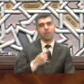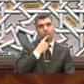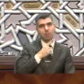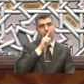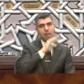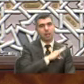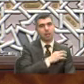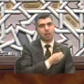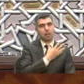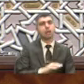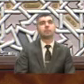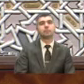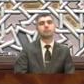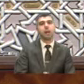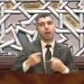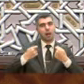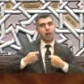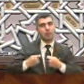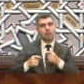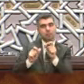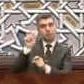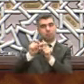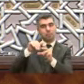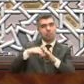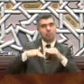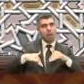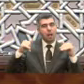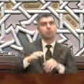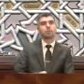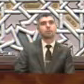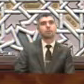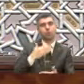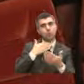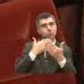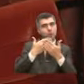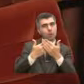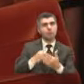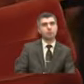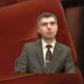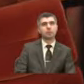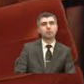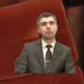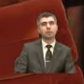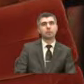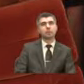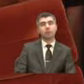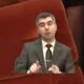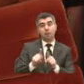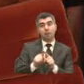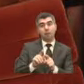الرحيم. السيد الرئيس المحترم، السيدات والسادة النواب المحترمون، أشكركم السيد النائب المحترم